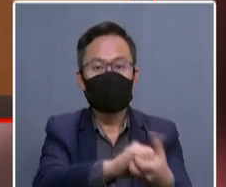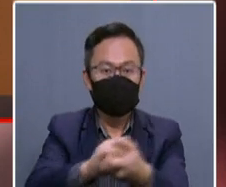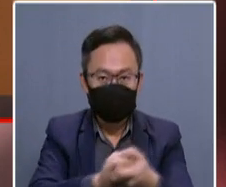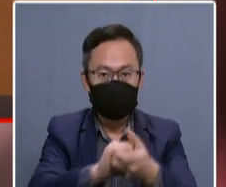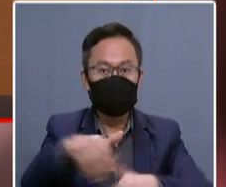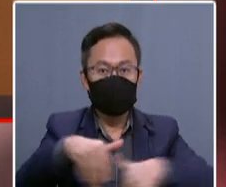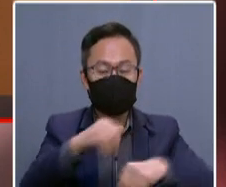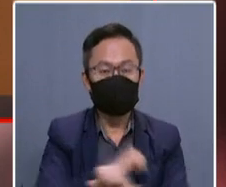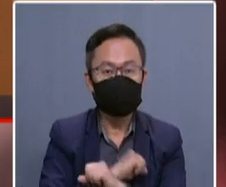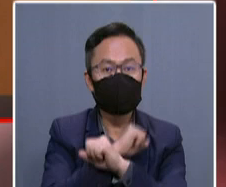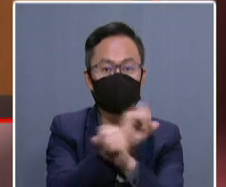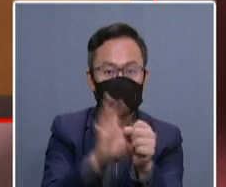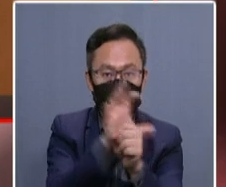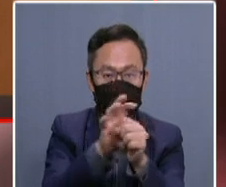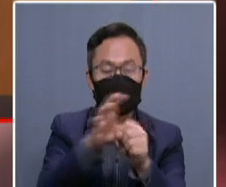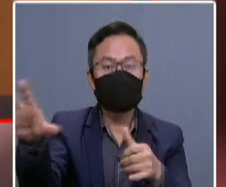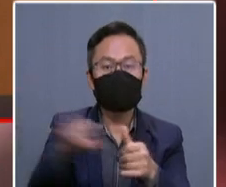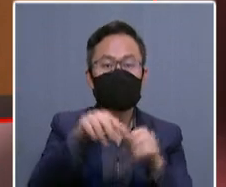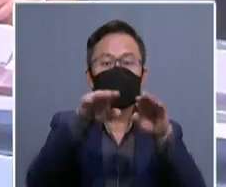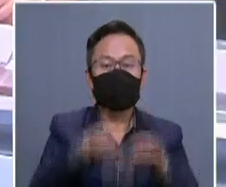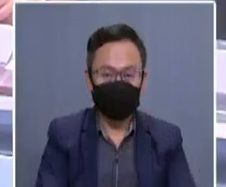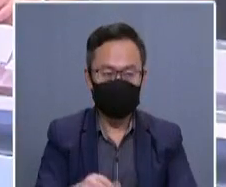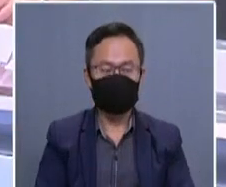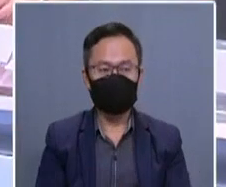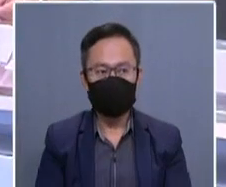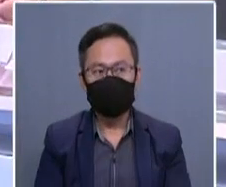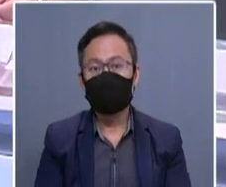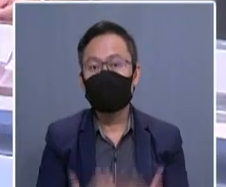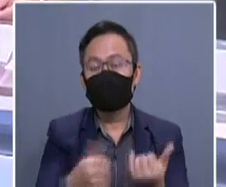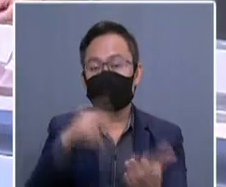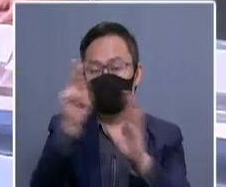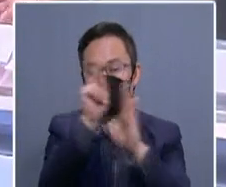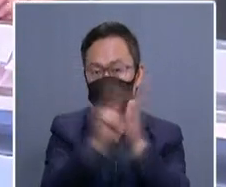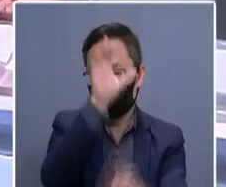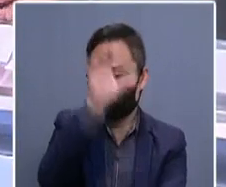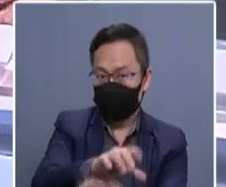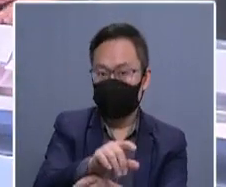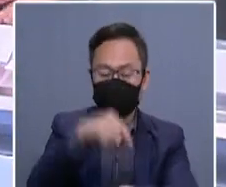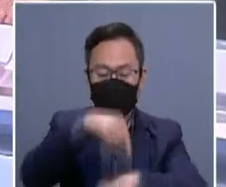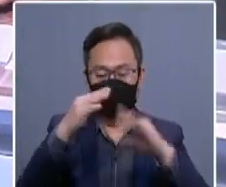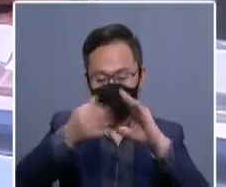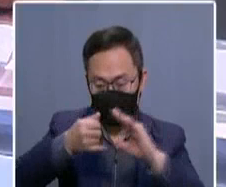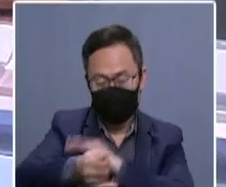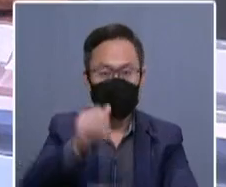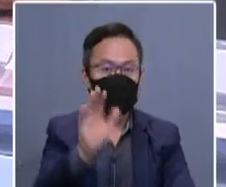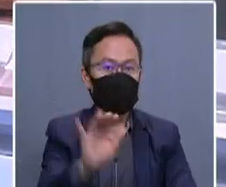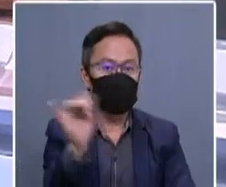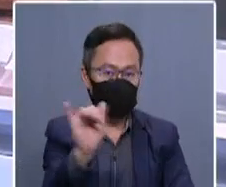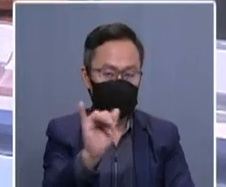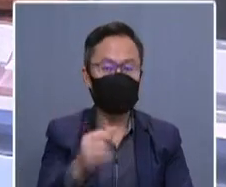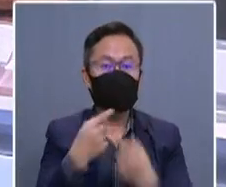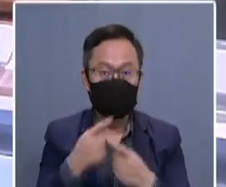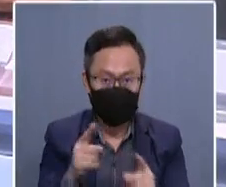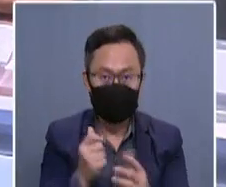การติดต่อของโรคสบค.ยืนยันว่านี่ไม่ใช่เคอร์ฟิวนะฮะแต่เป็นการขอความร่วมมือก็พร้อมที่จะมีการปรับมาตรการ